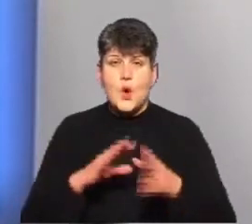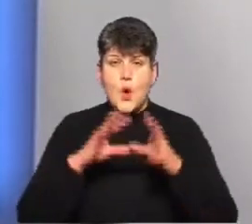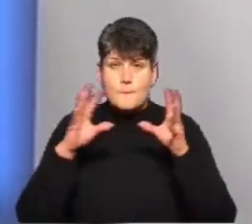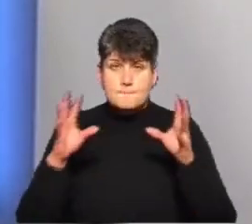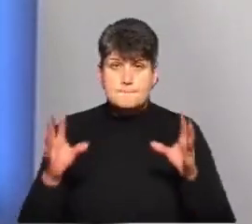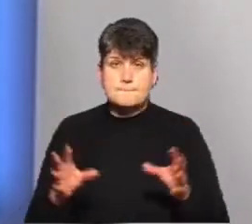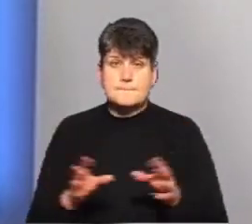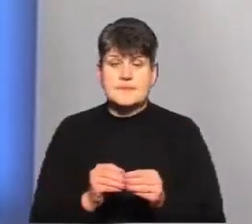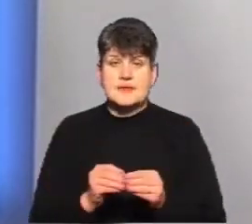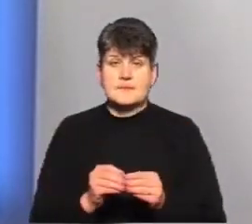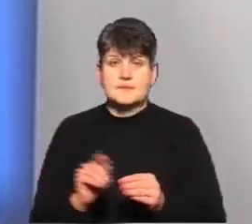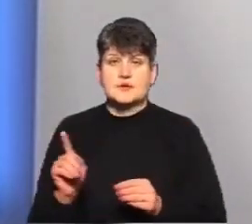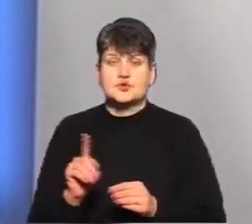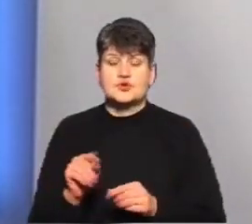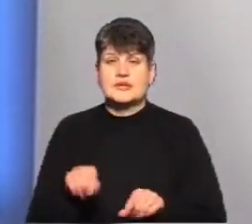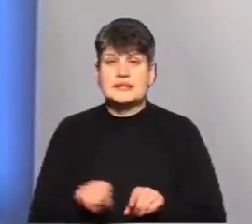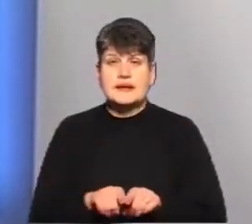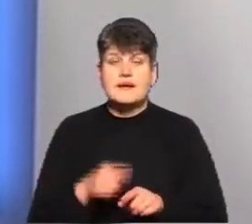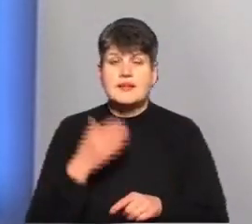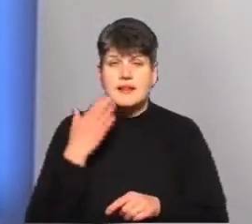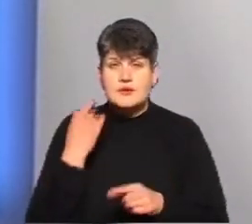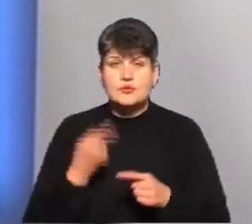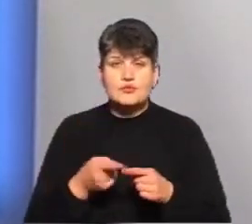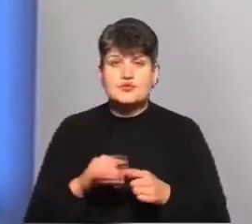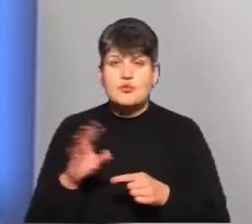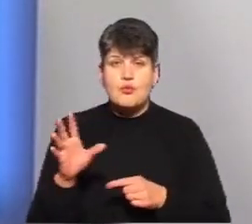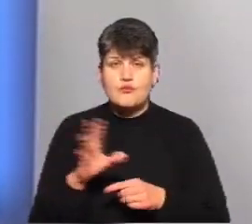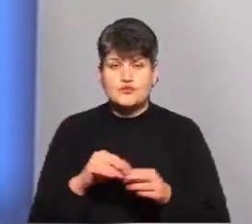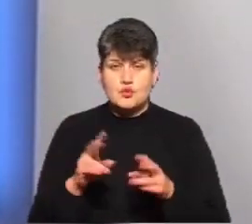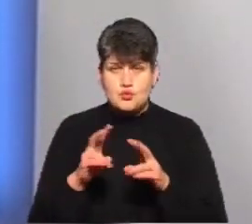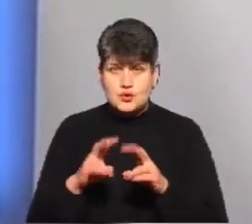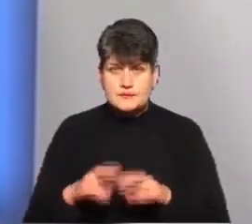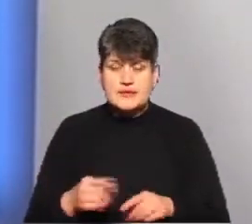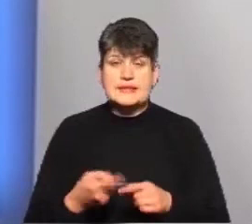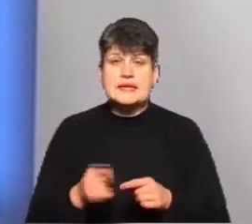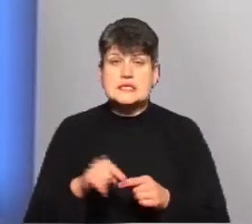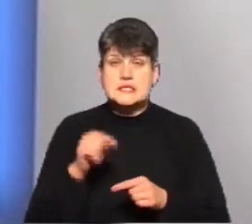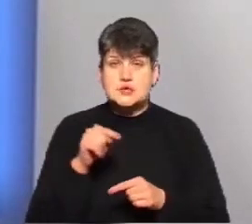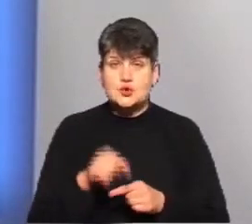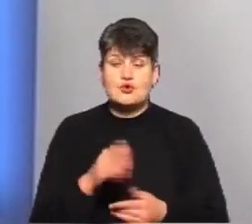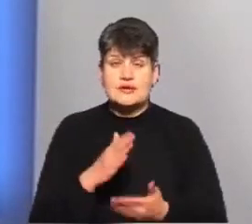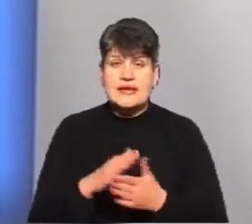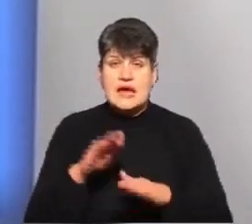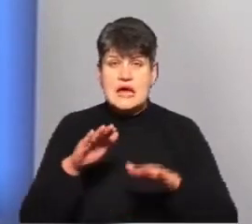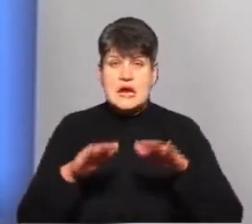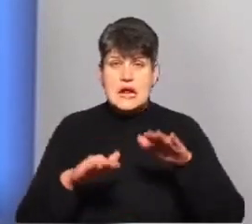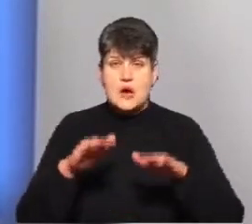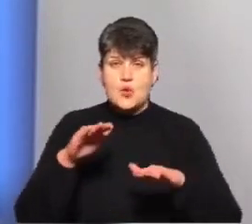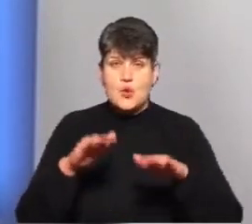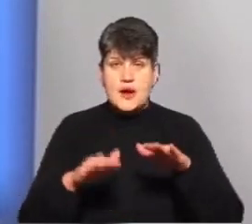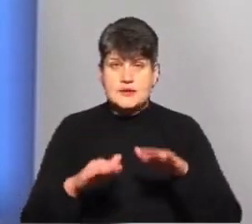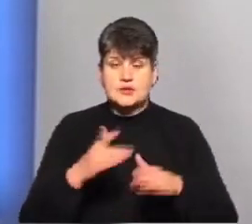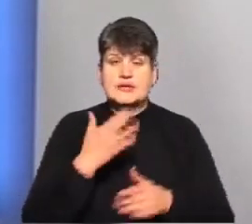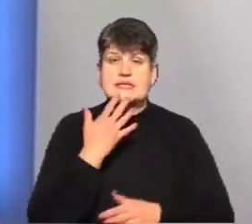так легко в цьому всьому розібратися. Для цього є регулятор, національна комісія,